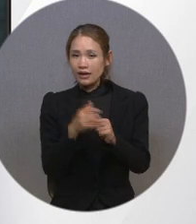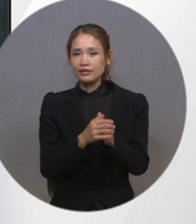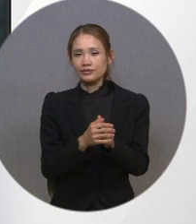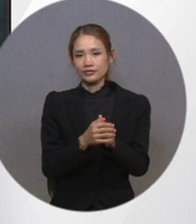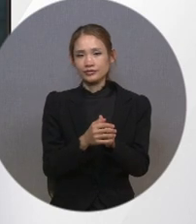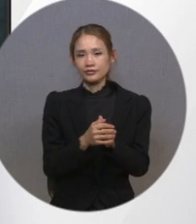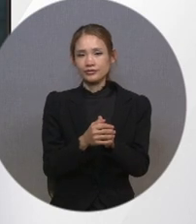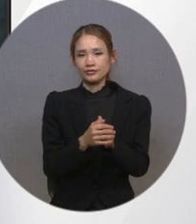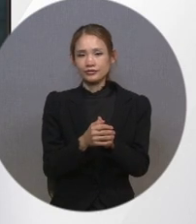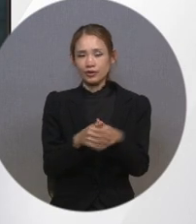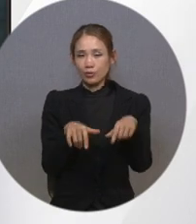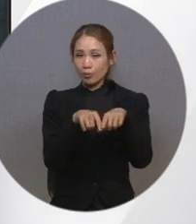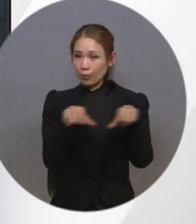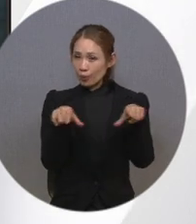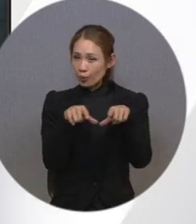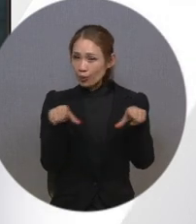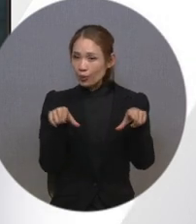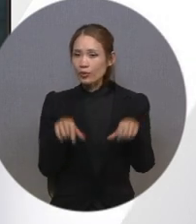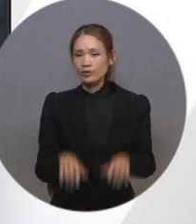보통